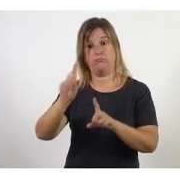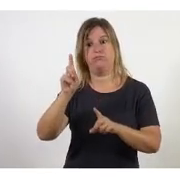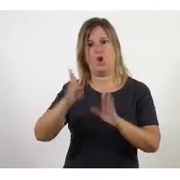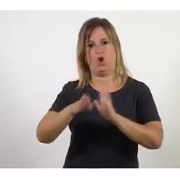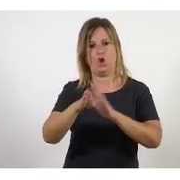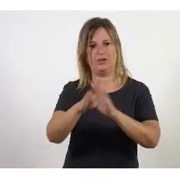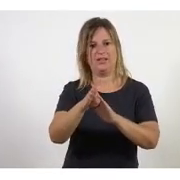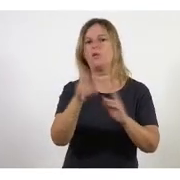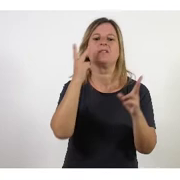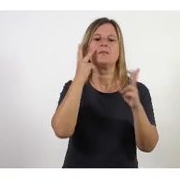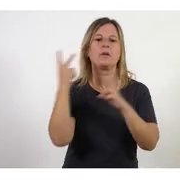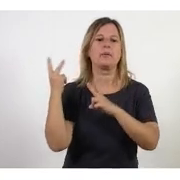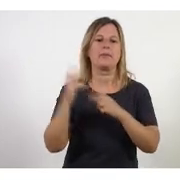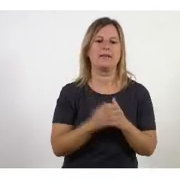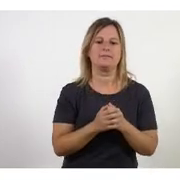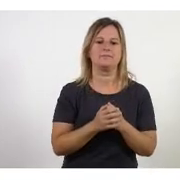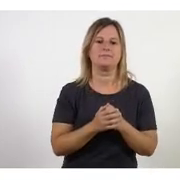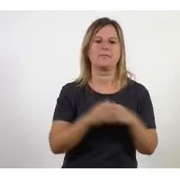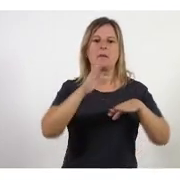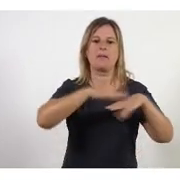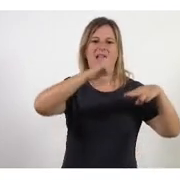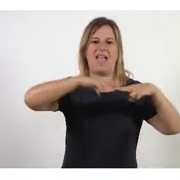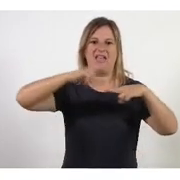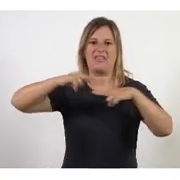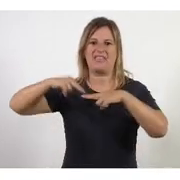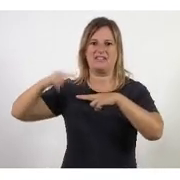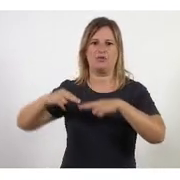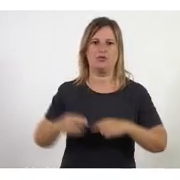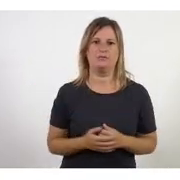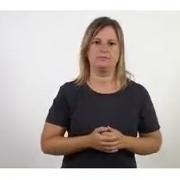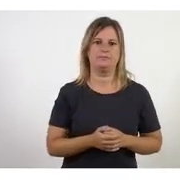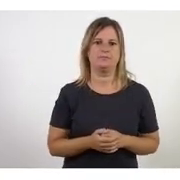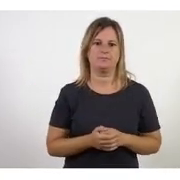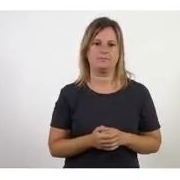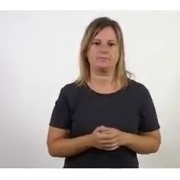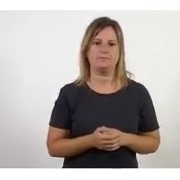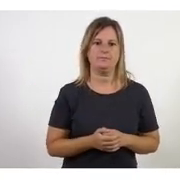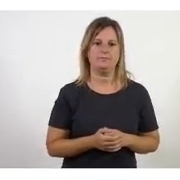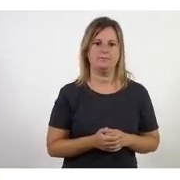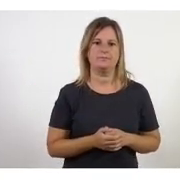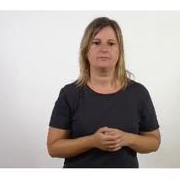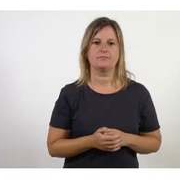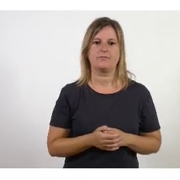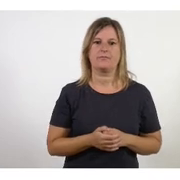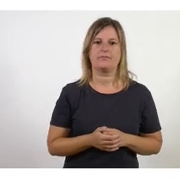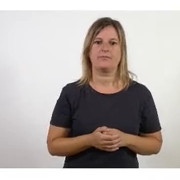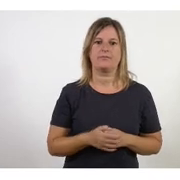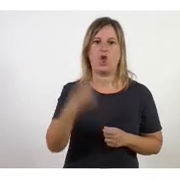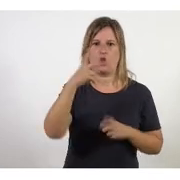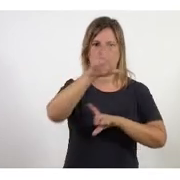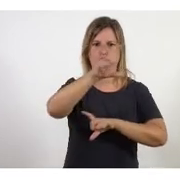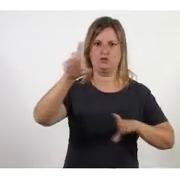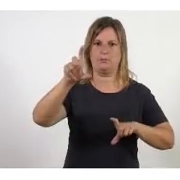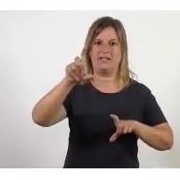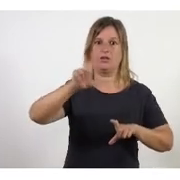I teniu davant vostra la taula d'edició de l'aplicació. Distingirem dues parts. La part superior és on